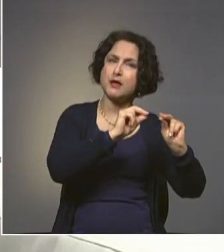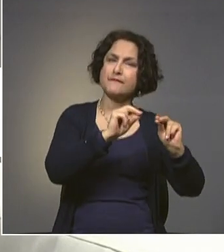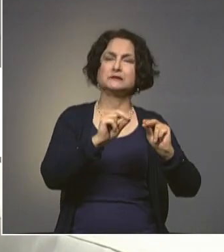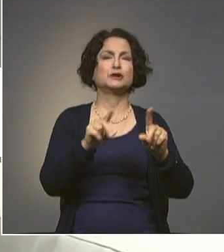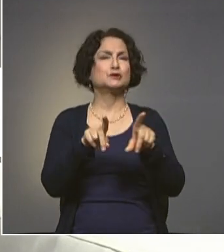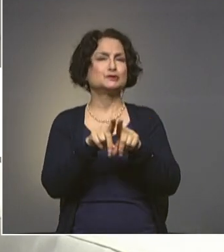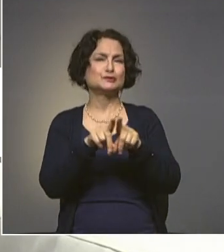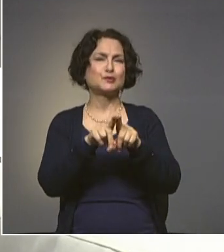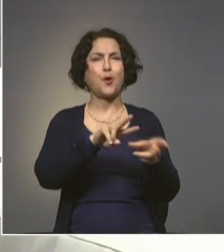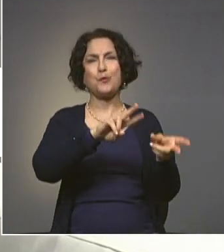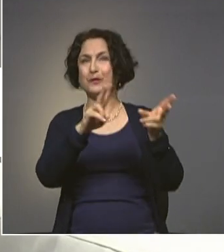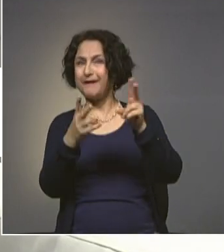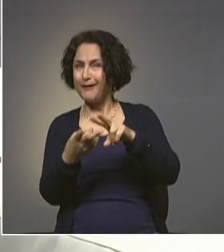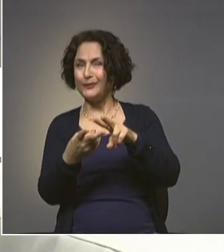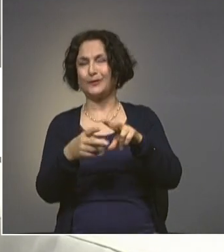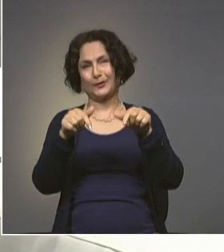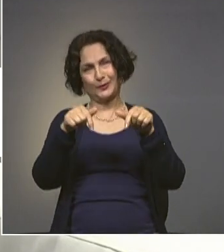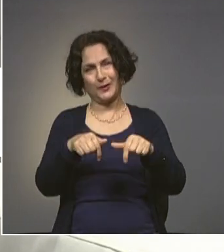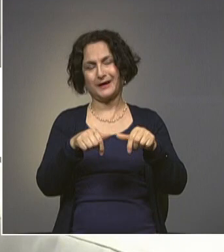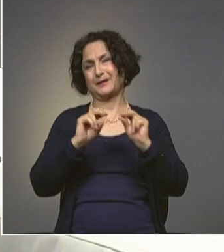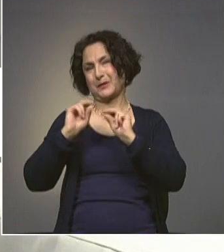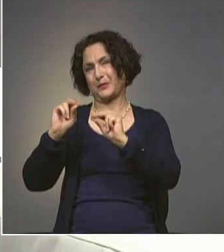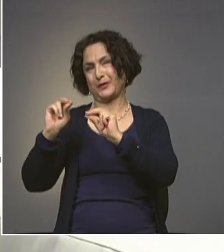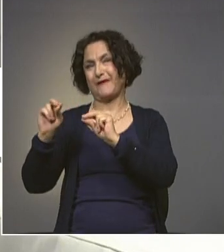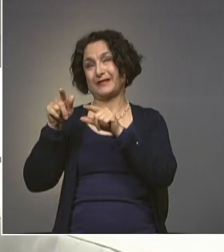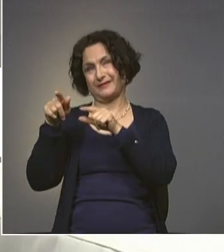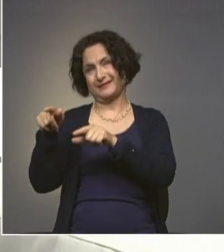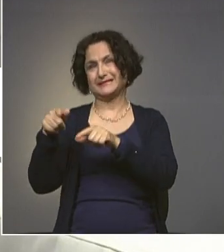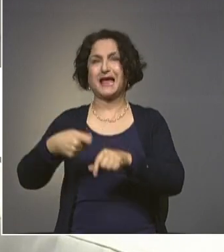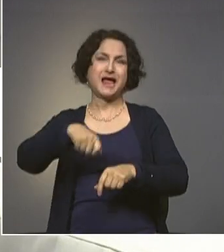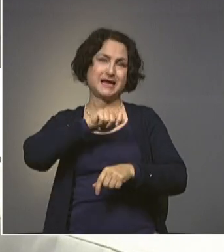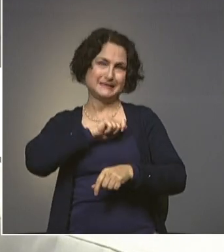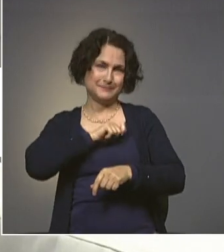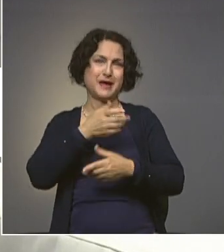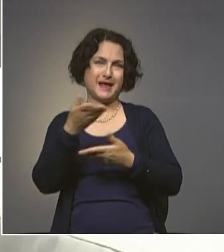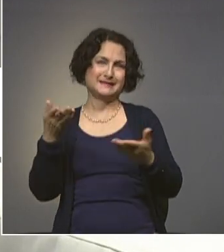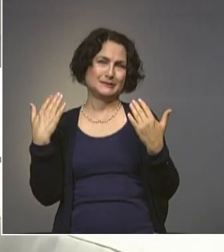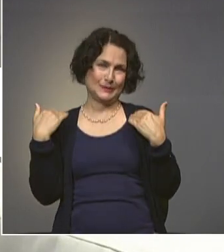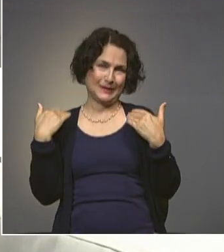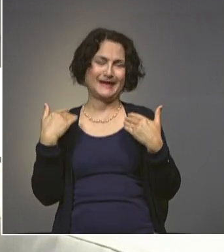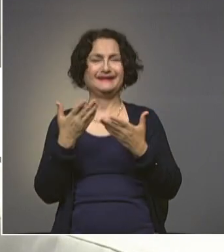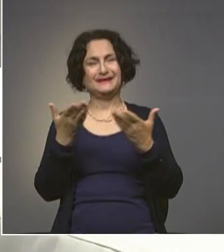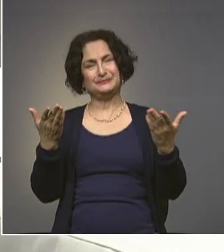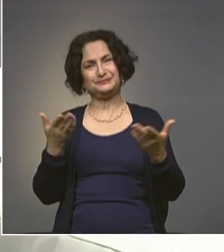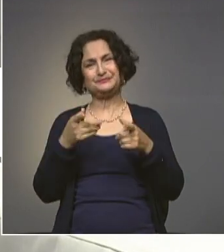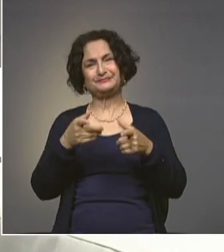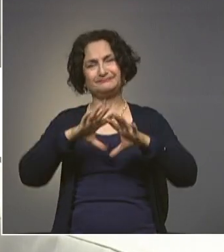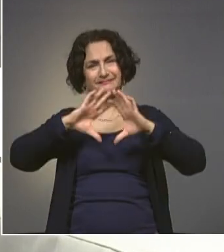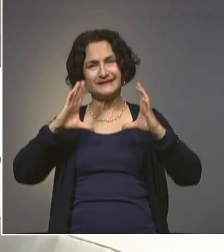испанските студенти, да слушат нашите преподаватели. Те ще работят в съвместни проекти и съвместни научни задачи